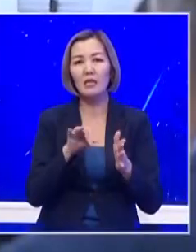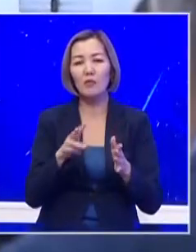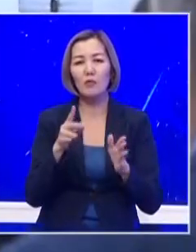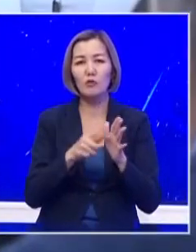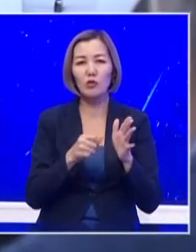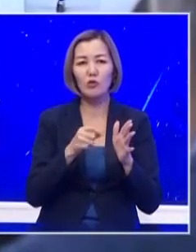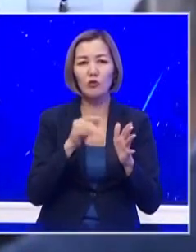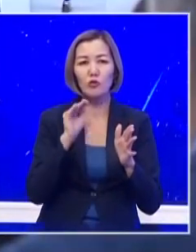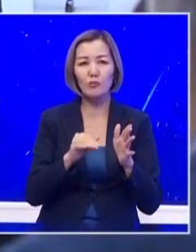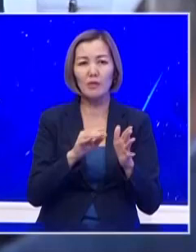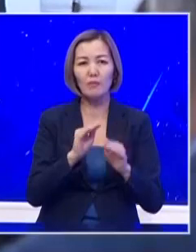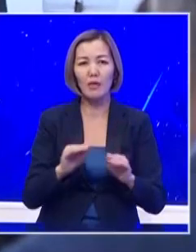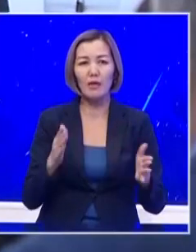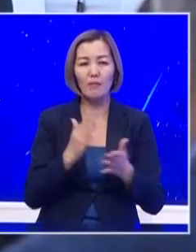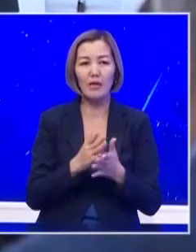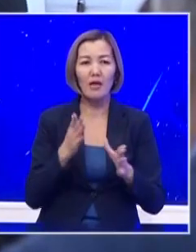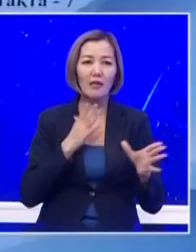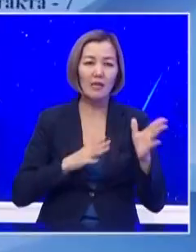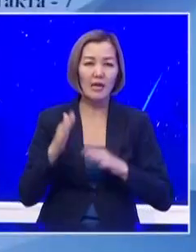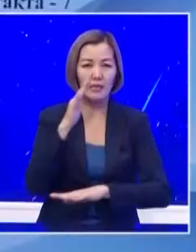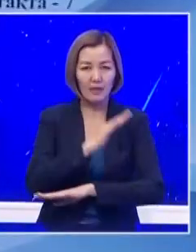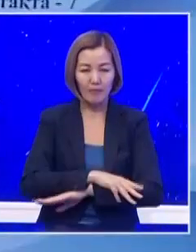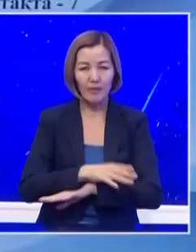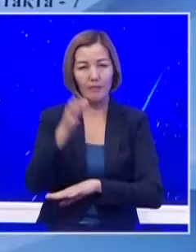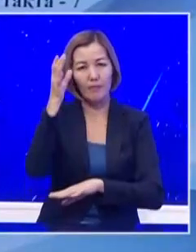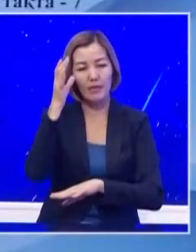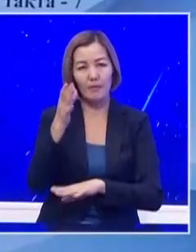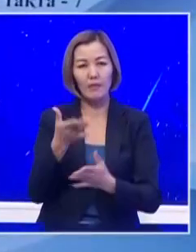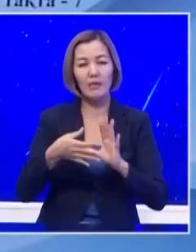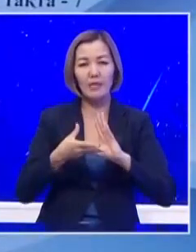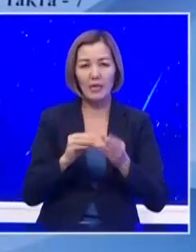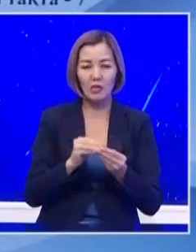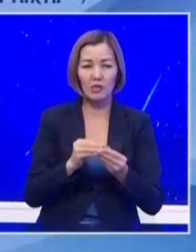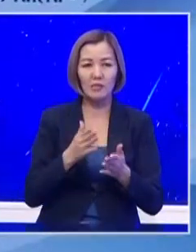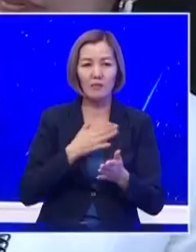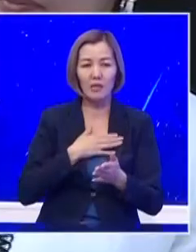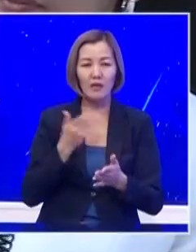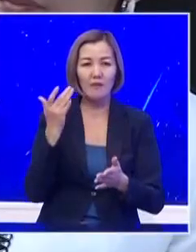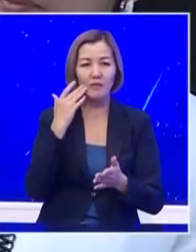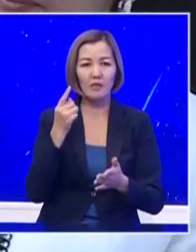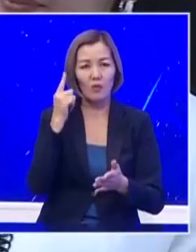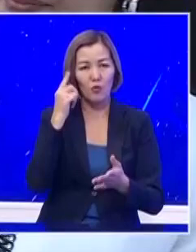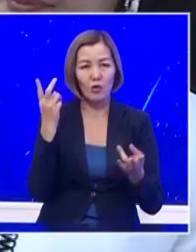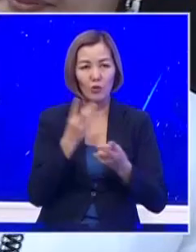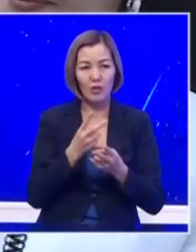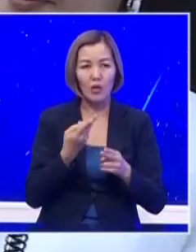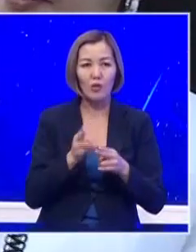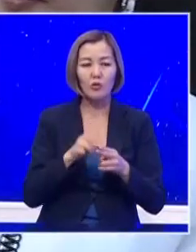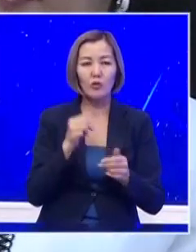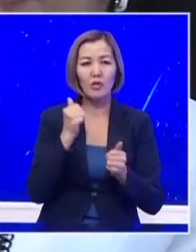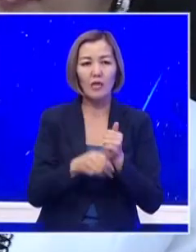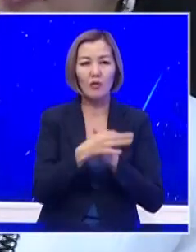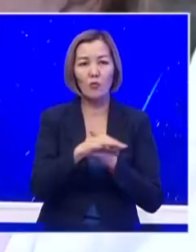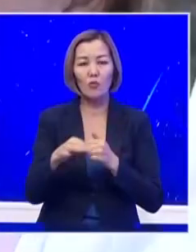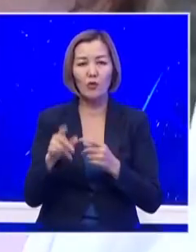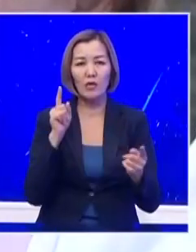бала бар. Олардың алдымен тәрбиесі, білімі және алған білімдерінің нәтижесі мені әрқашан ойландырады. Сондықтан да әр өңірді